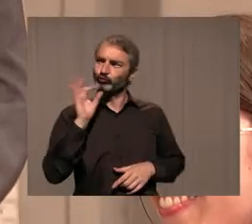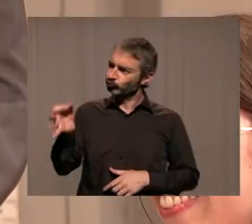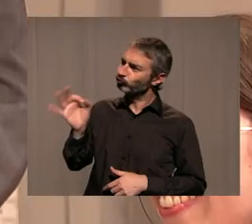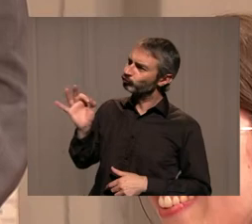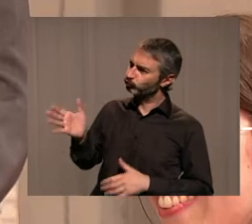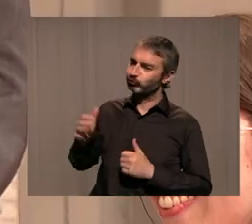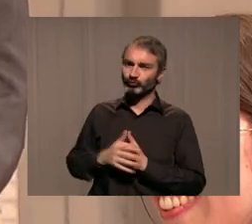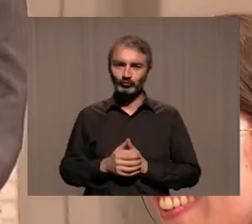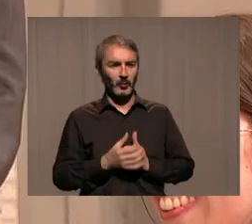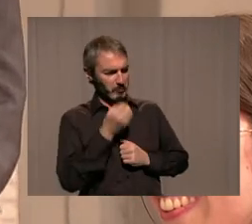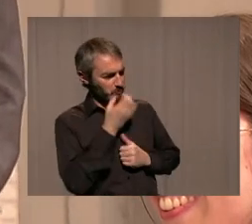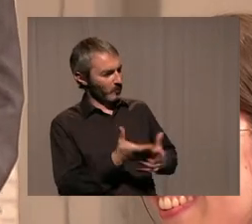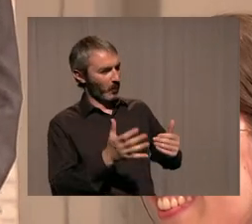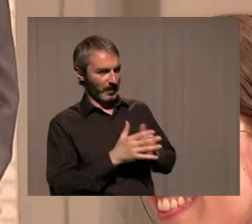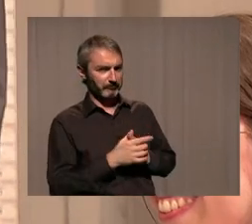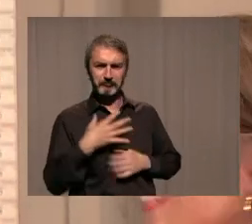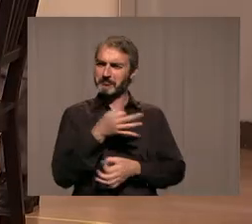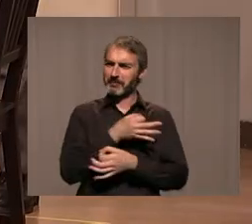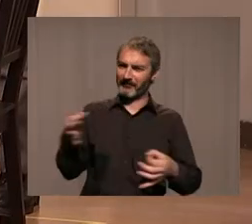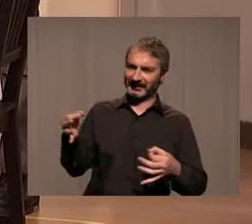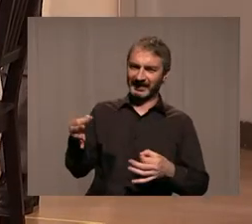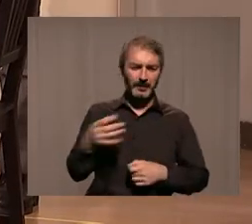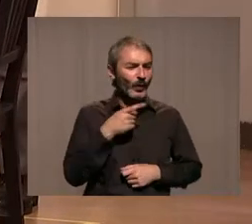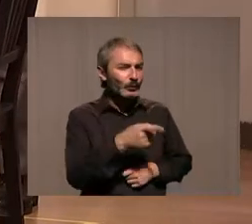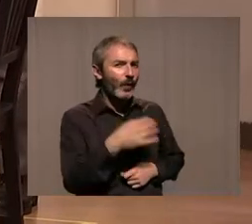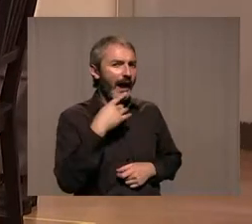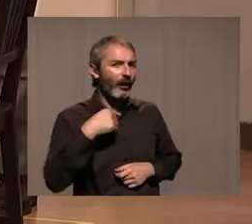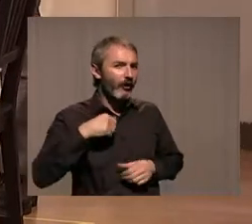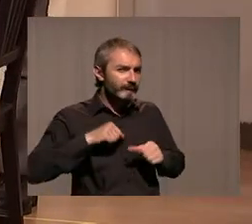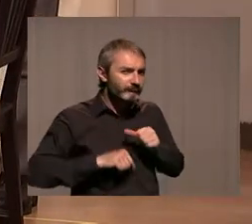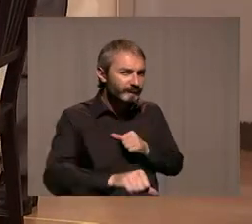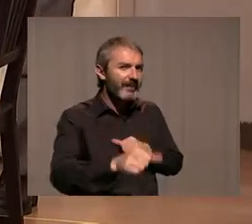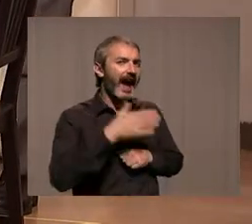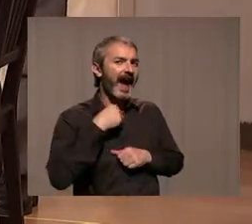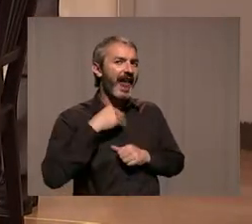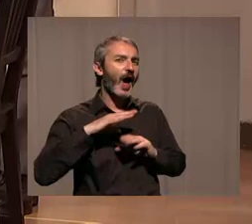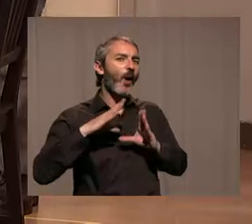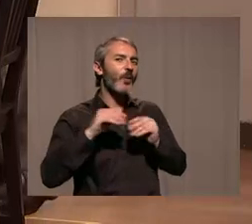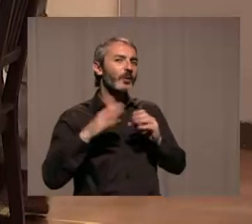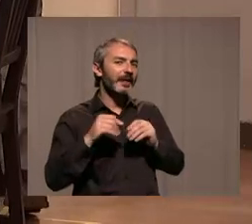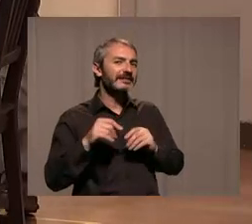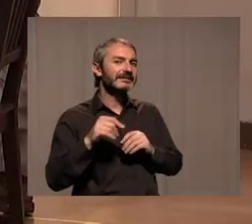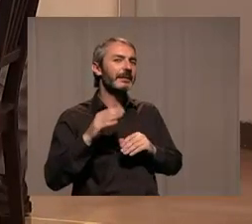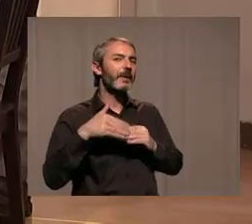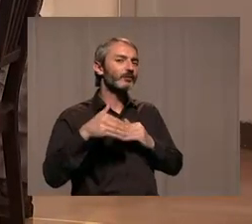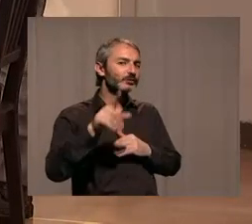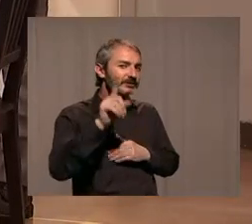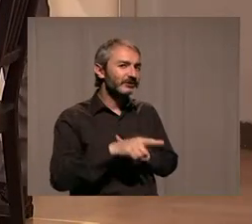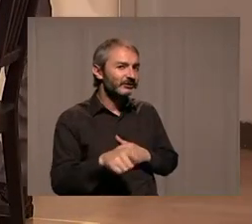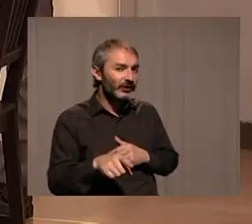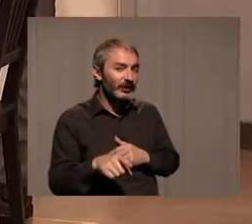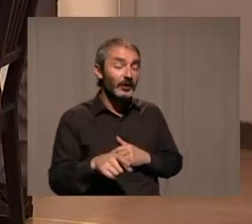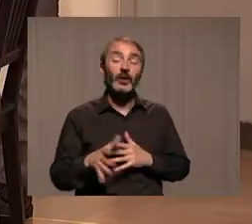Sí, sí, sí, molt bé, tot perfecte. Tot perfecte. I tenies alguna expectativa de la vida universitària que després dit, ah, mira, doncs això no ha anat ben bé així?